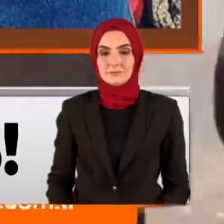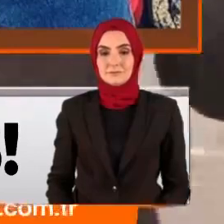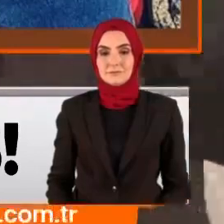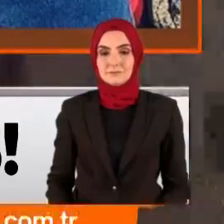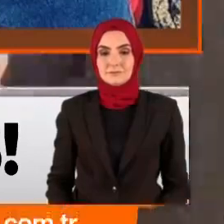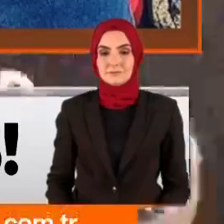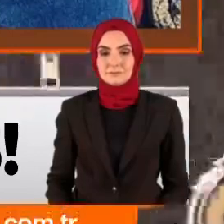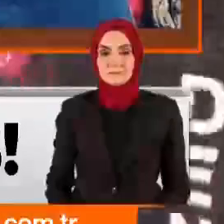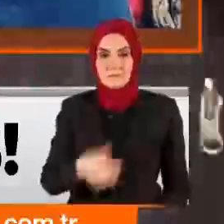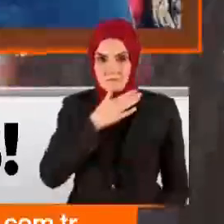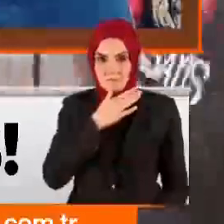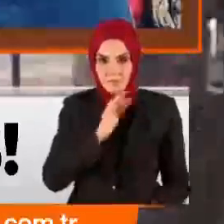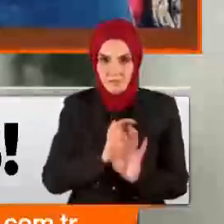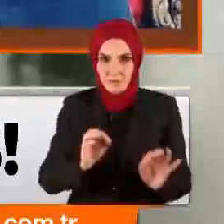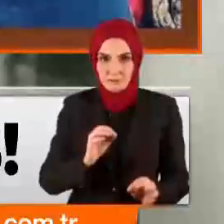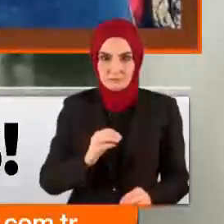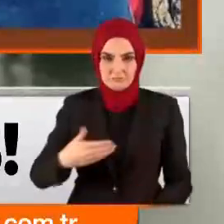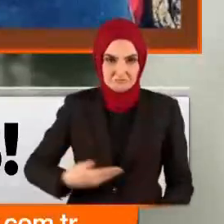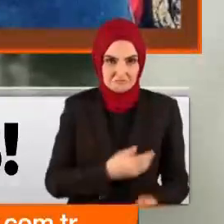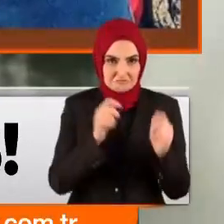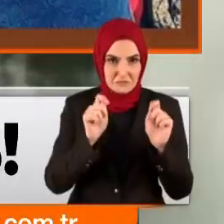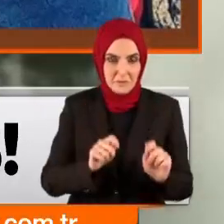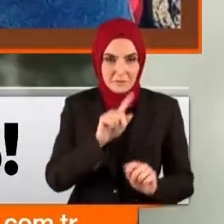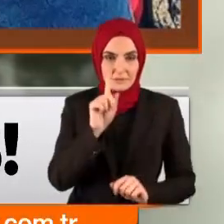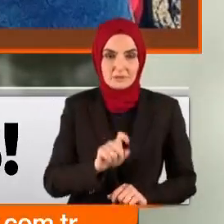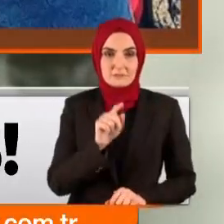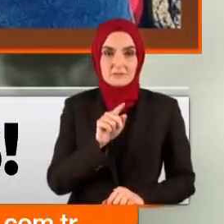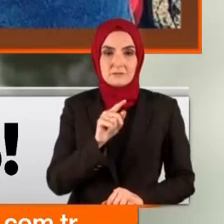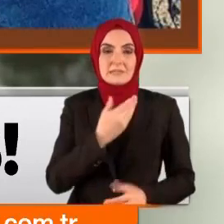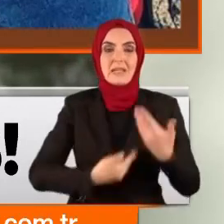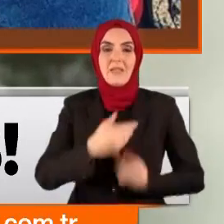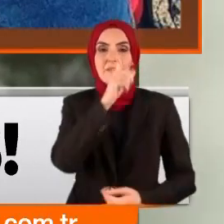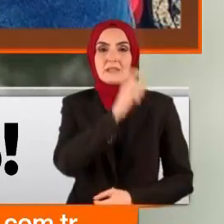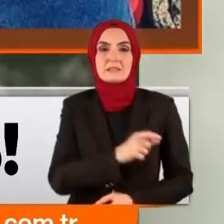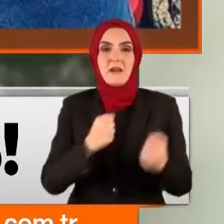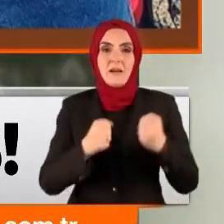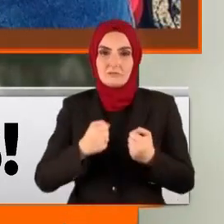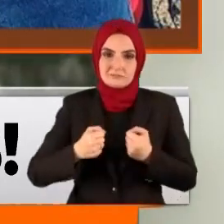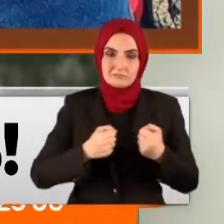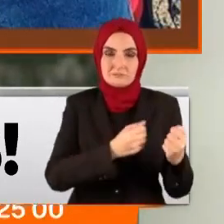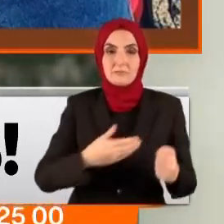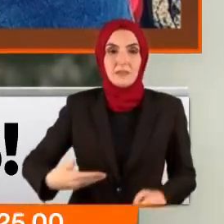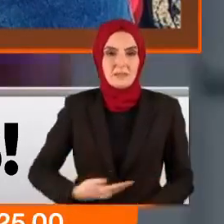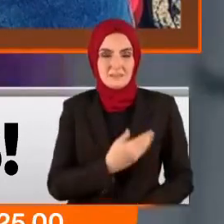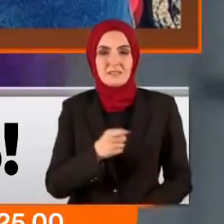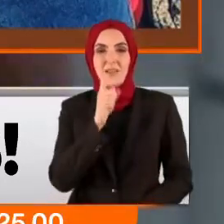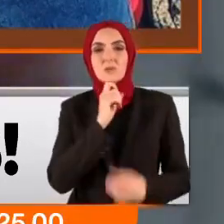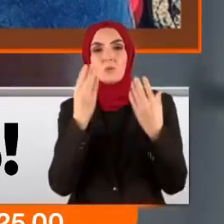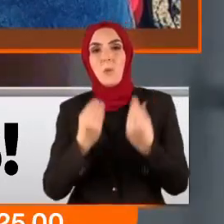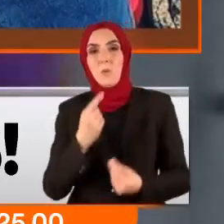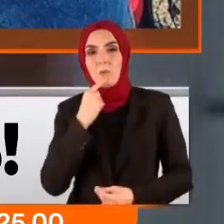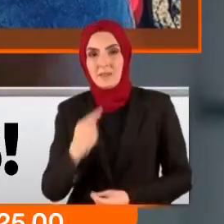Bilerek mi çarptınız efendim? Sevgilisini arabayla ezmiş, yanlışlıkla oldu diyerek başında sahte gözyaşı